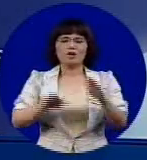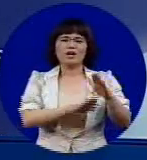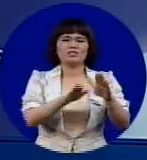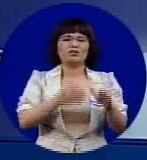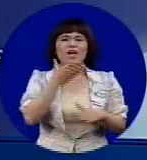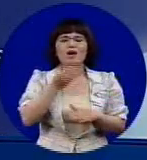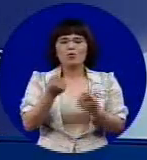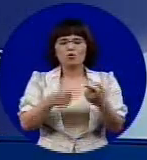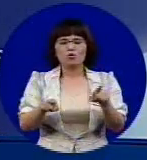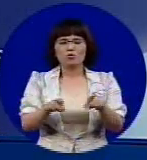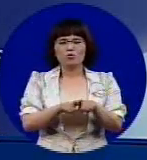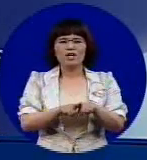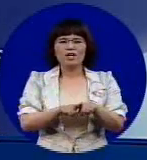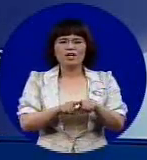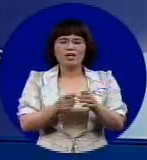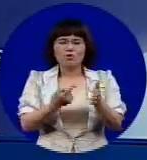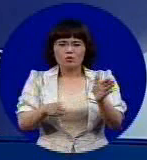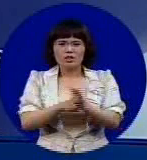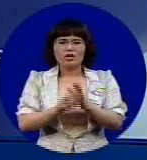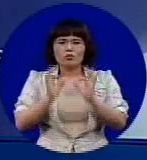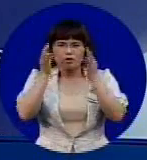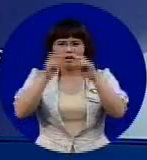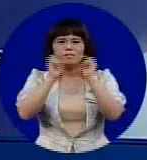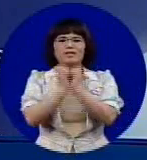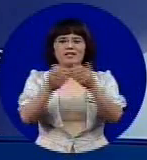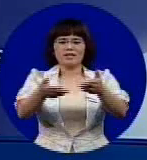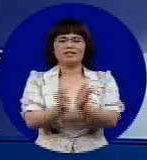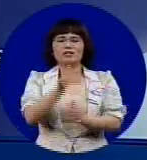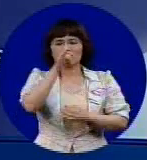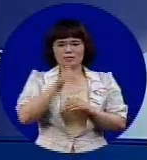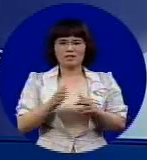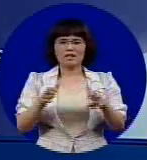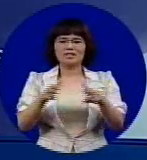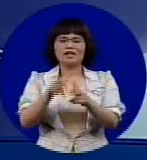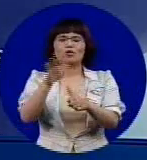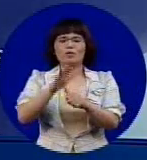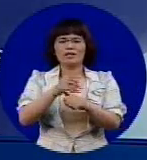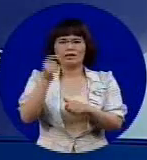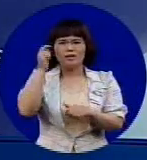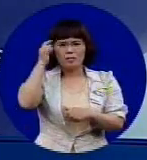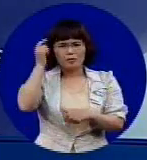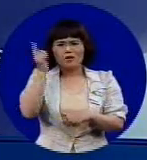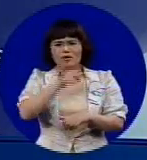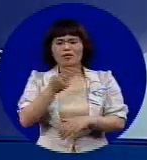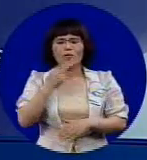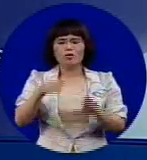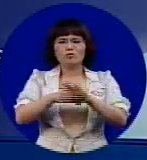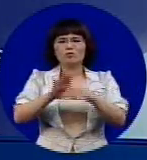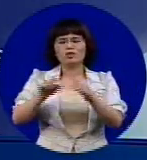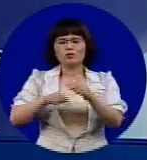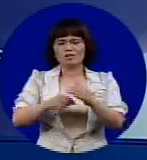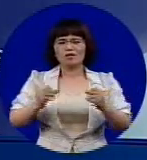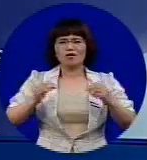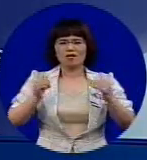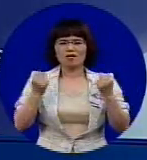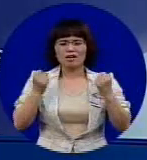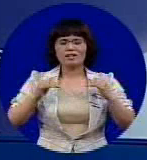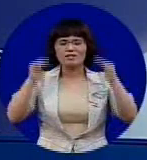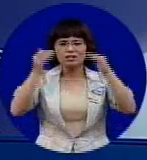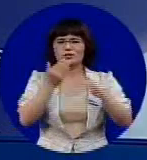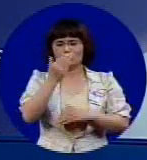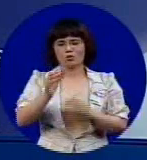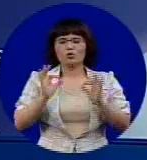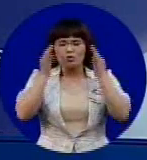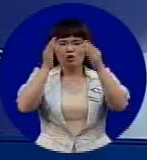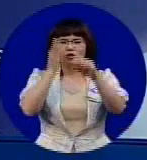아동과 그 가족의 행복을 위해 노력하고 있는 민간단체도 있습니다. 장애 아동들이 편견 없는 문화 속에서 건강하게 성장할 수